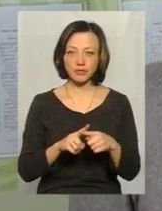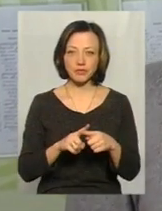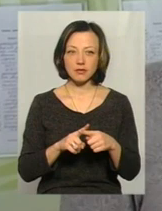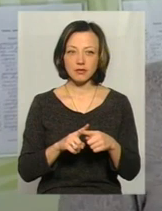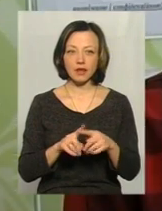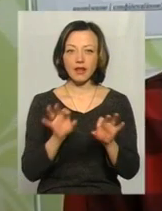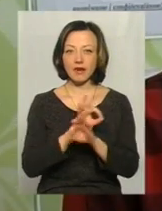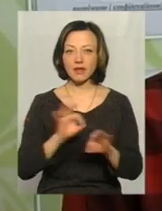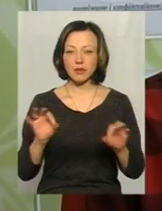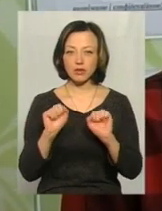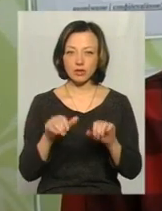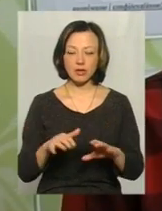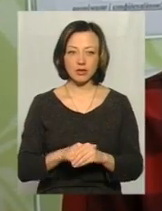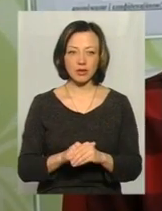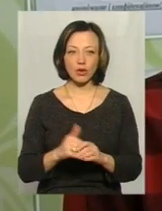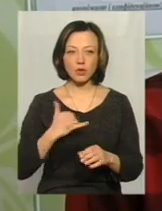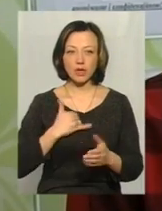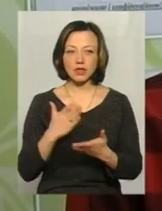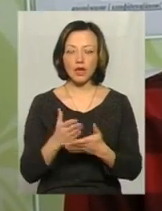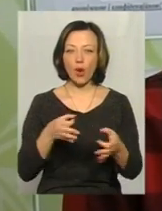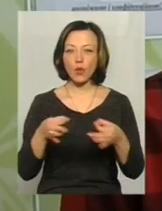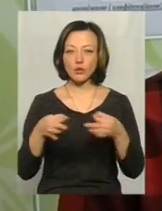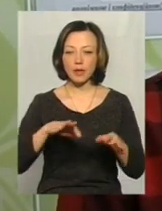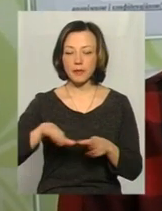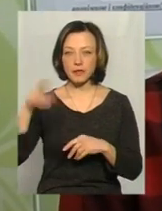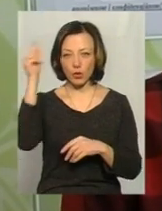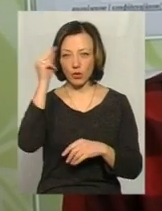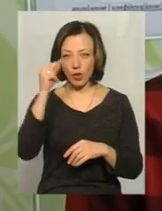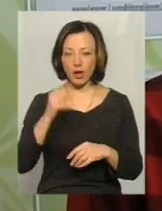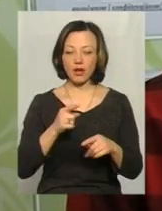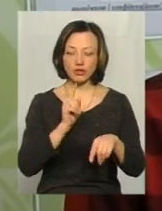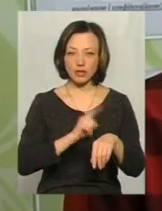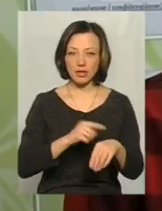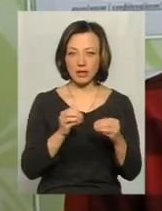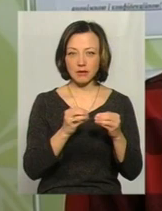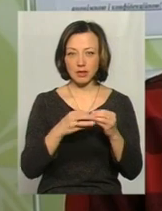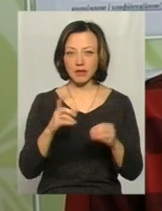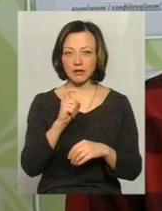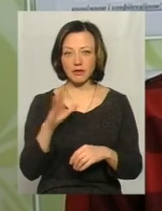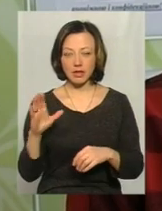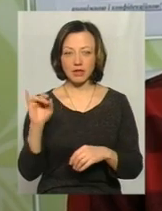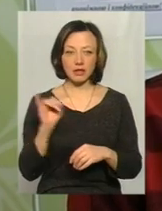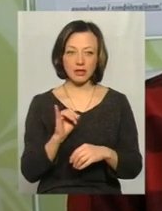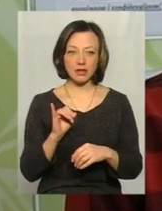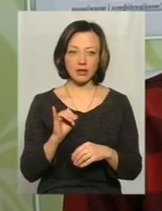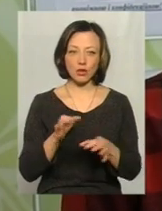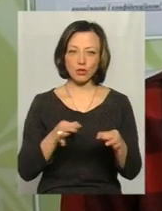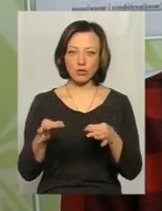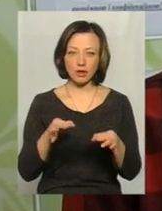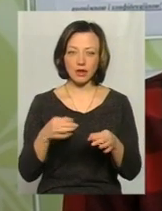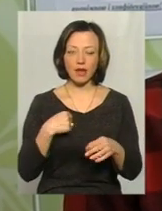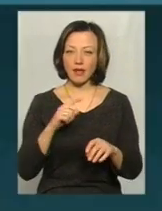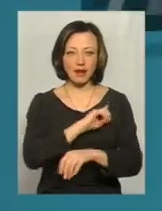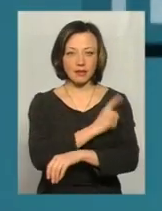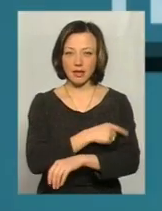відміну здати. У нас є консультації після уроків, виділяємо на уроках для цей час 10-15 хвилин. Я не сильно